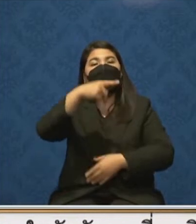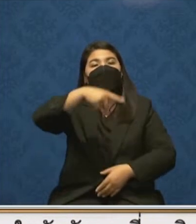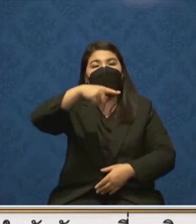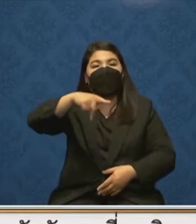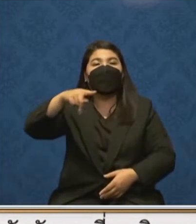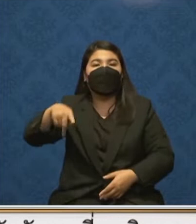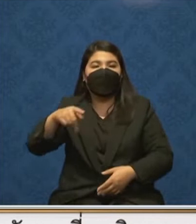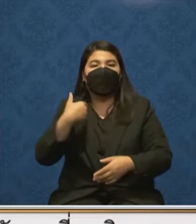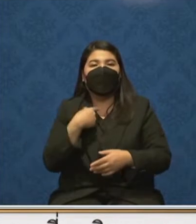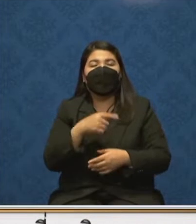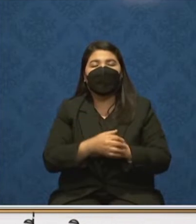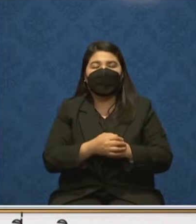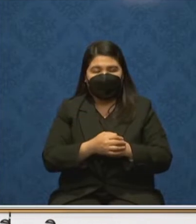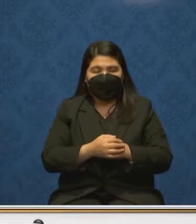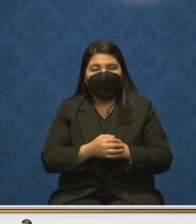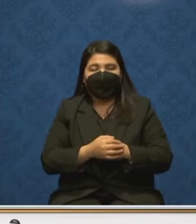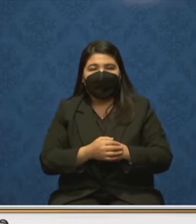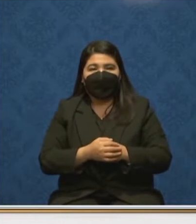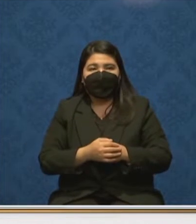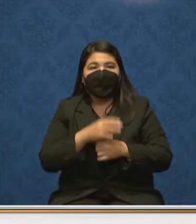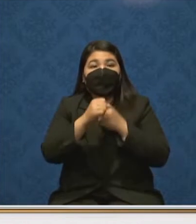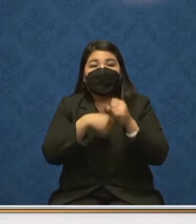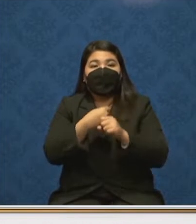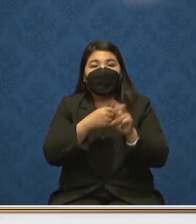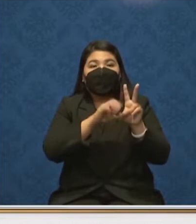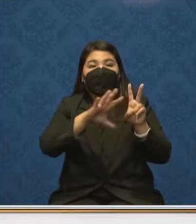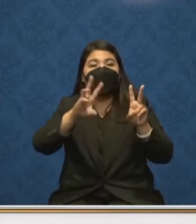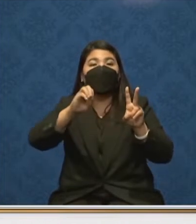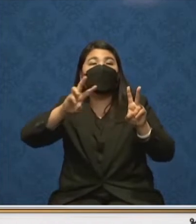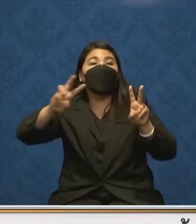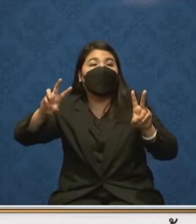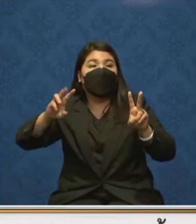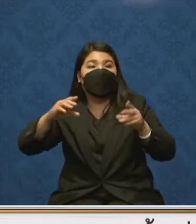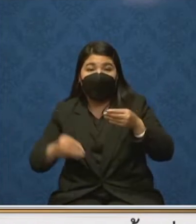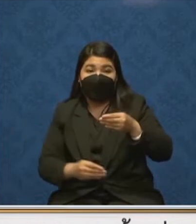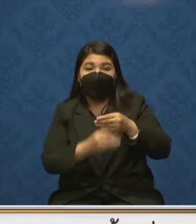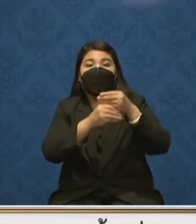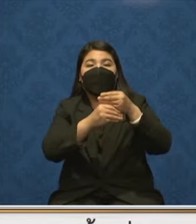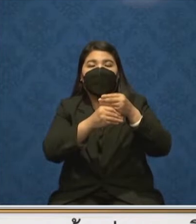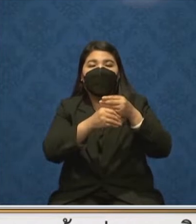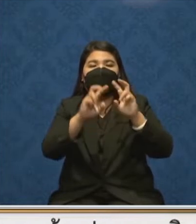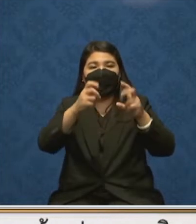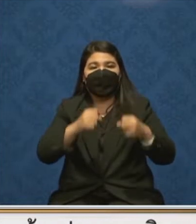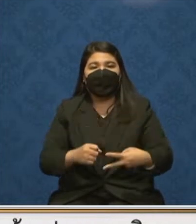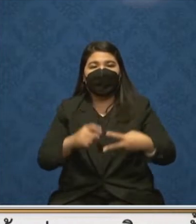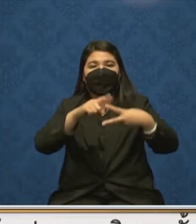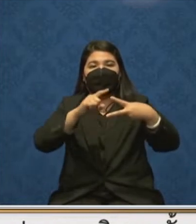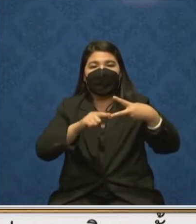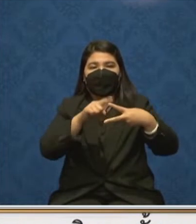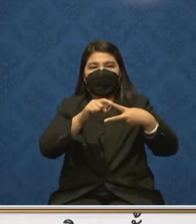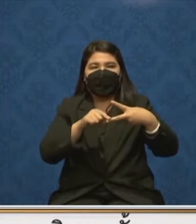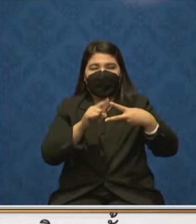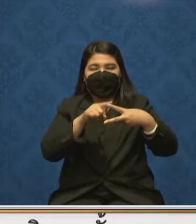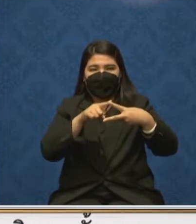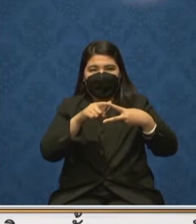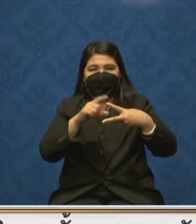็ Thailand Future Fund ดวยค่ะมาดป 66 ค่ะ ปี 66 เพิ่มมาสองเรื่องค่เรื่องแรกกคือ น้อมนำแนวท